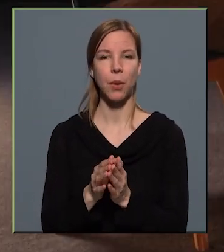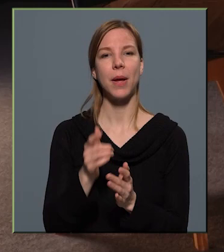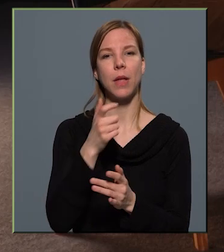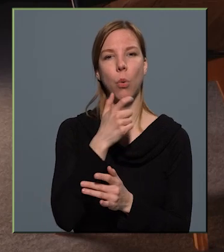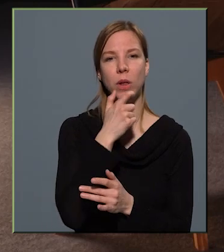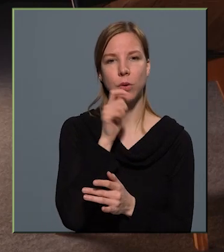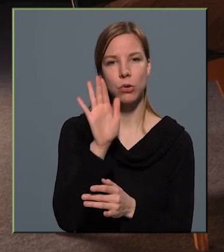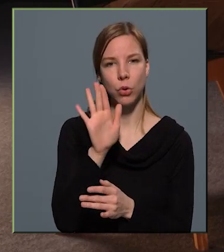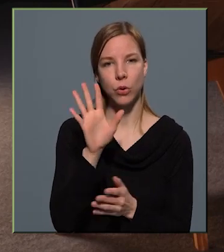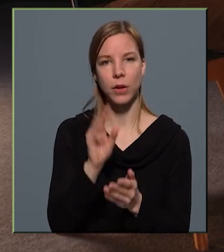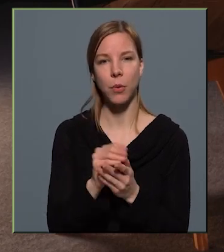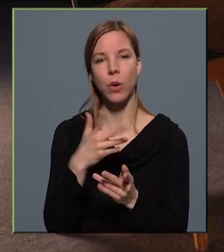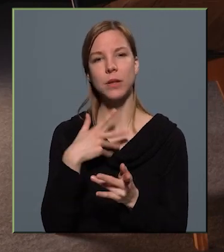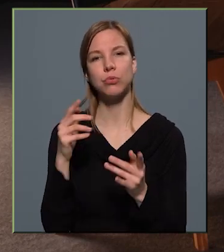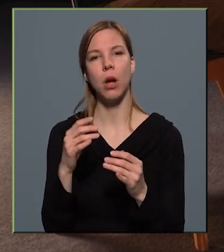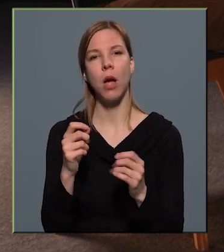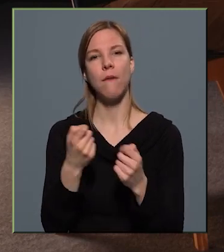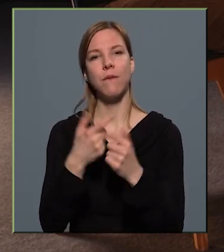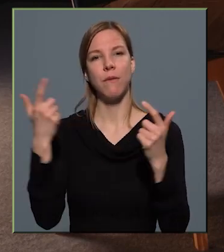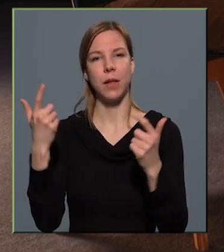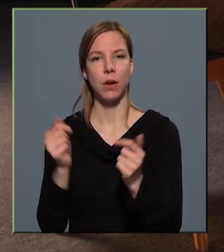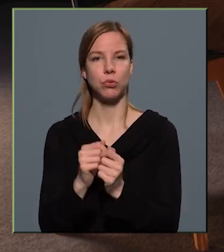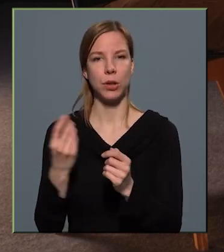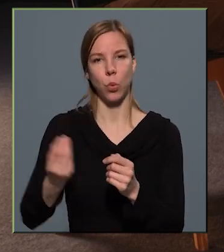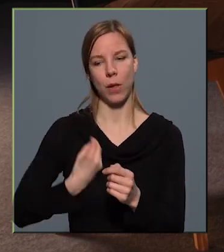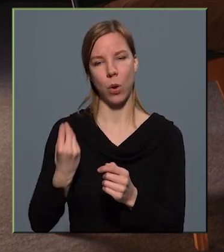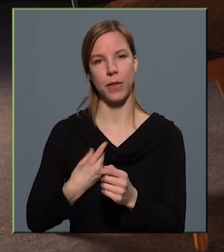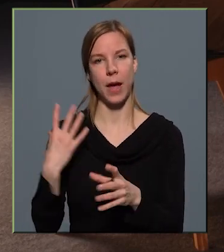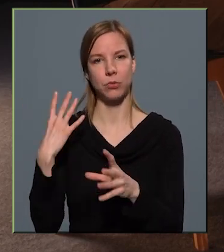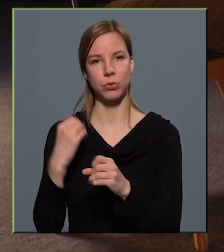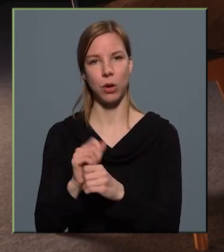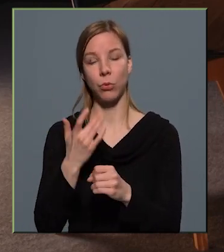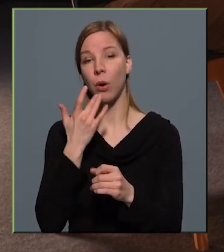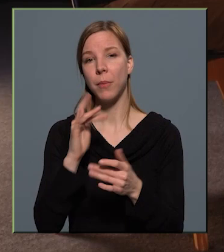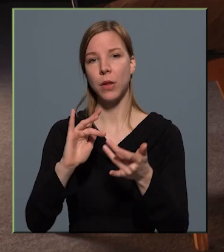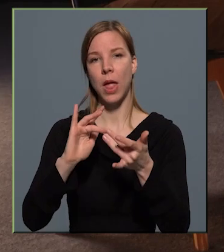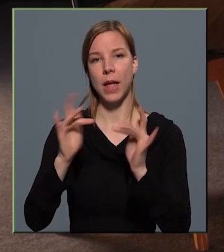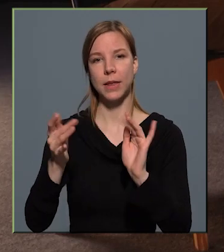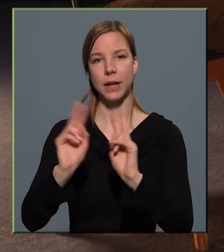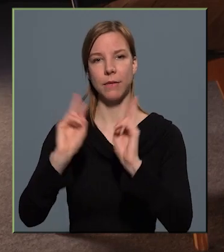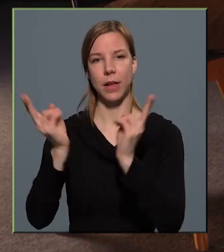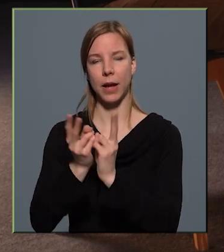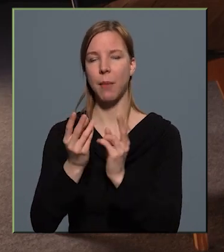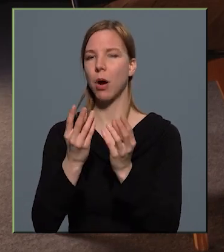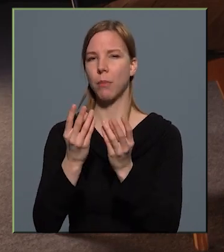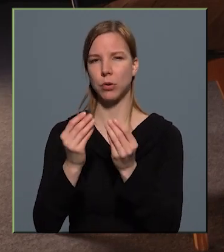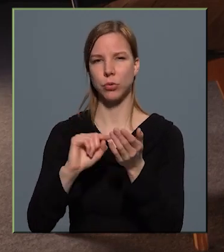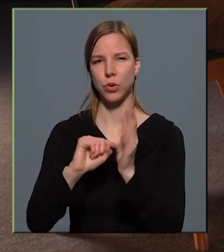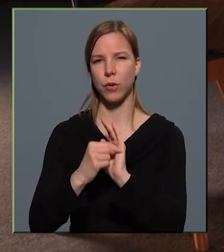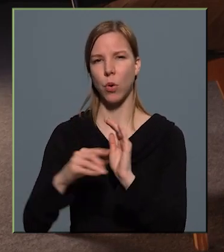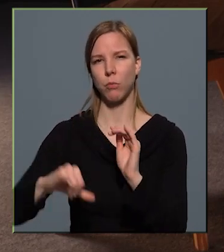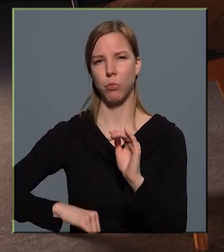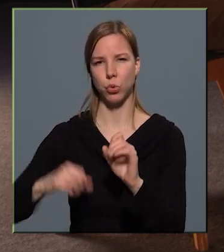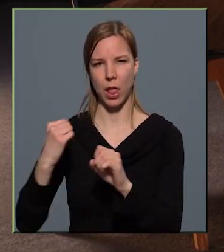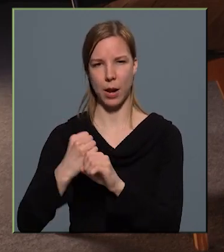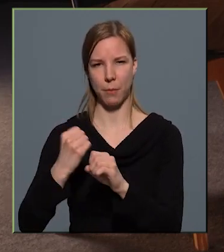itt is felvilágosító előadásokat tartunk, azért az internet világában ma már sokszor lehetünk bűncselekmények